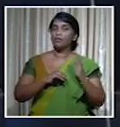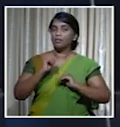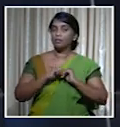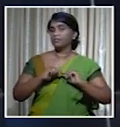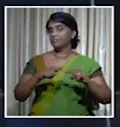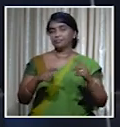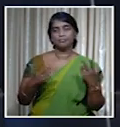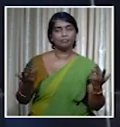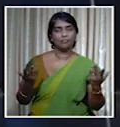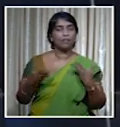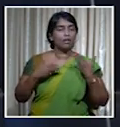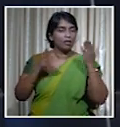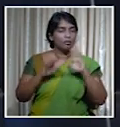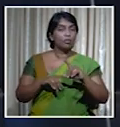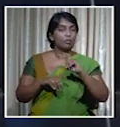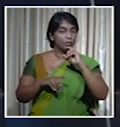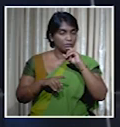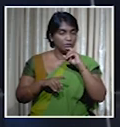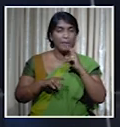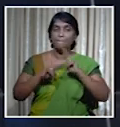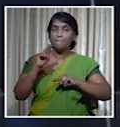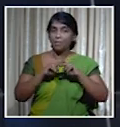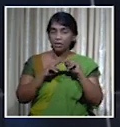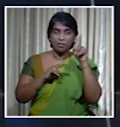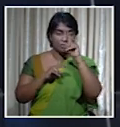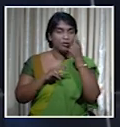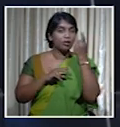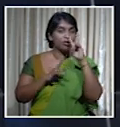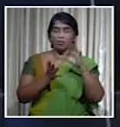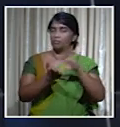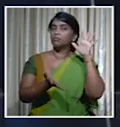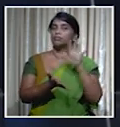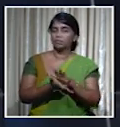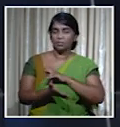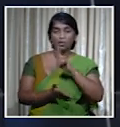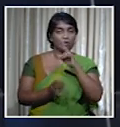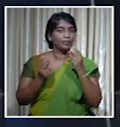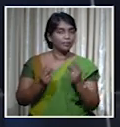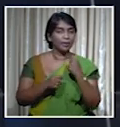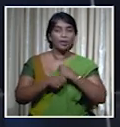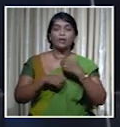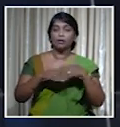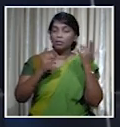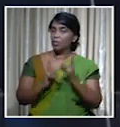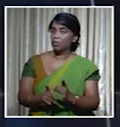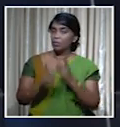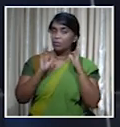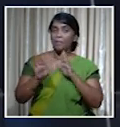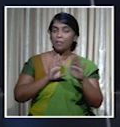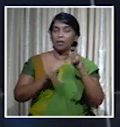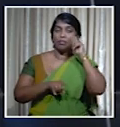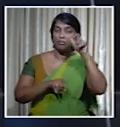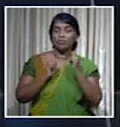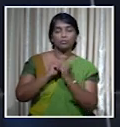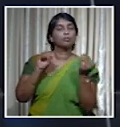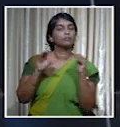ක්‍රියාත්මක වෙන්නේ නැහැ. අවසානයේ දුසාවියෙන් පෙබරවාරි මාසේ 12 වෙනිදා තීන්දුවක්ම දුන්නා වහාම මේ ගැසට් එක අනුව ඒ පරිපාලන නිලධාරීන්